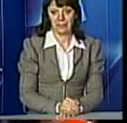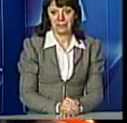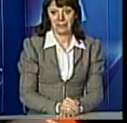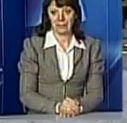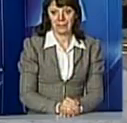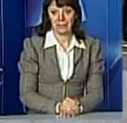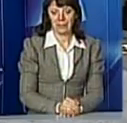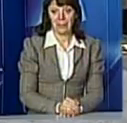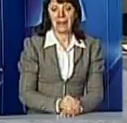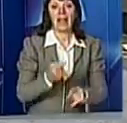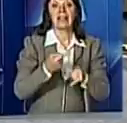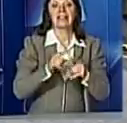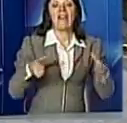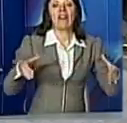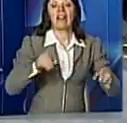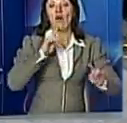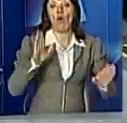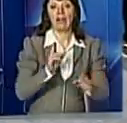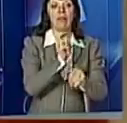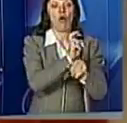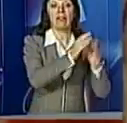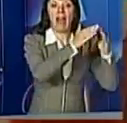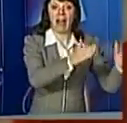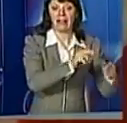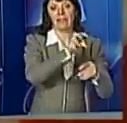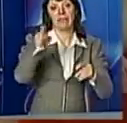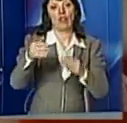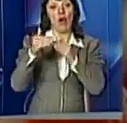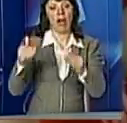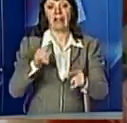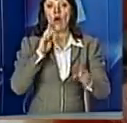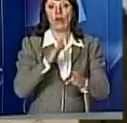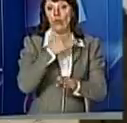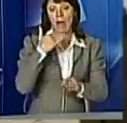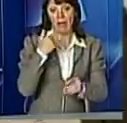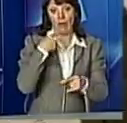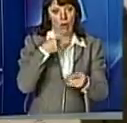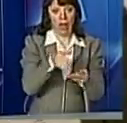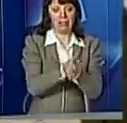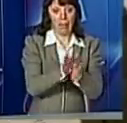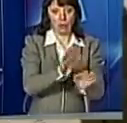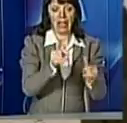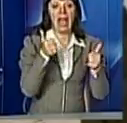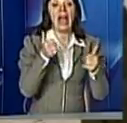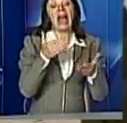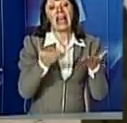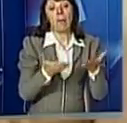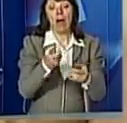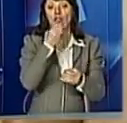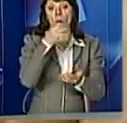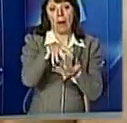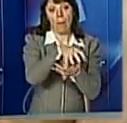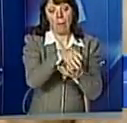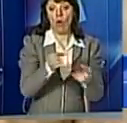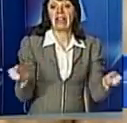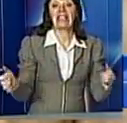пастирі ця ватага колядників ходить від хати до хати за Коляду кажуть багато не просять хіба доброго пампуха